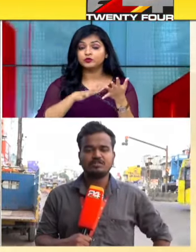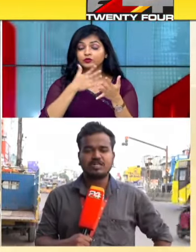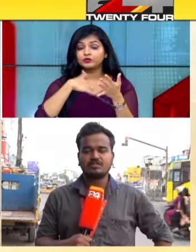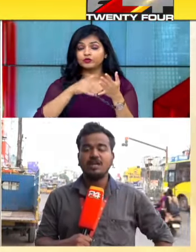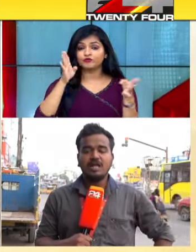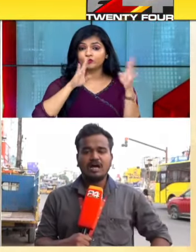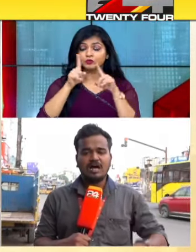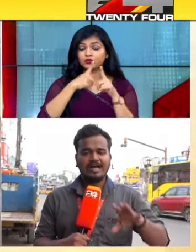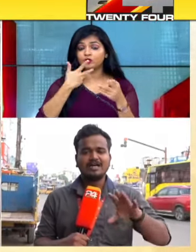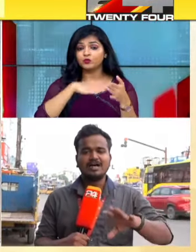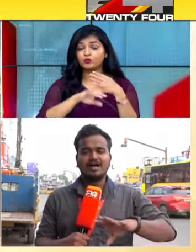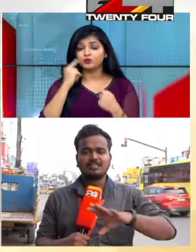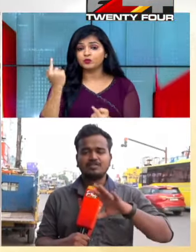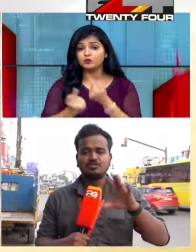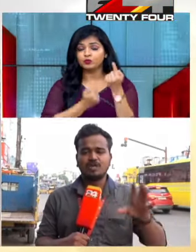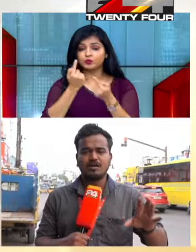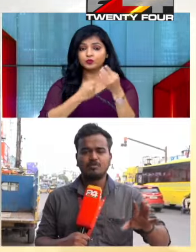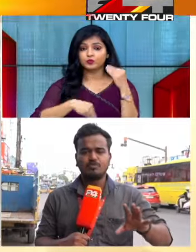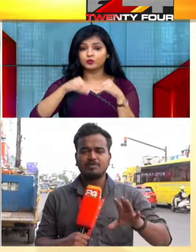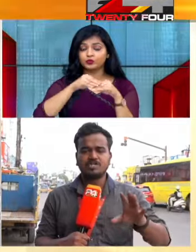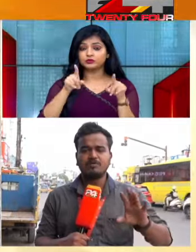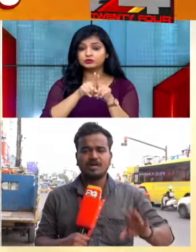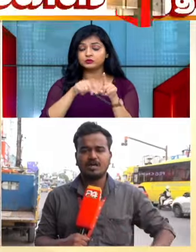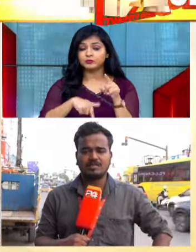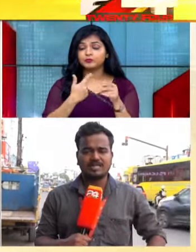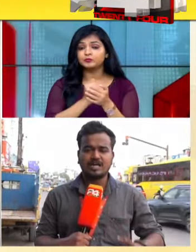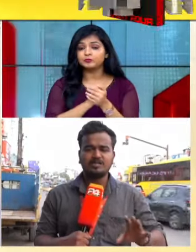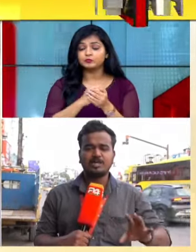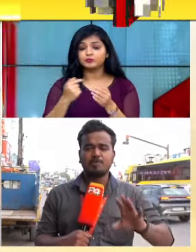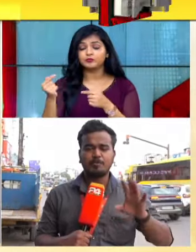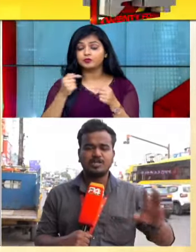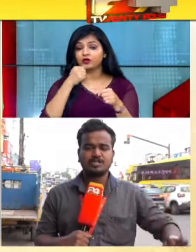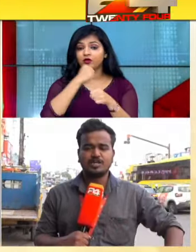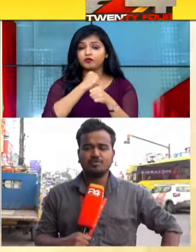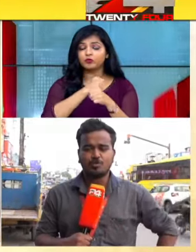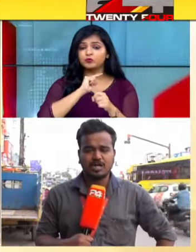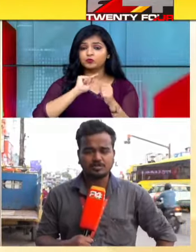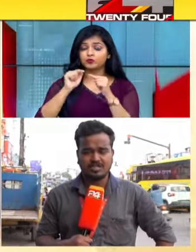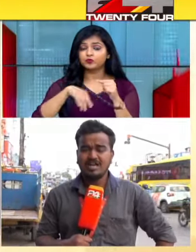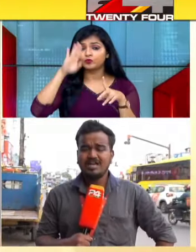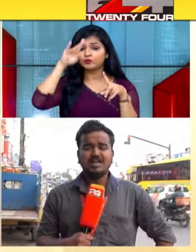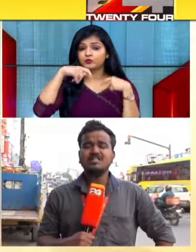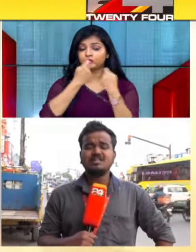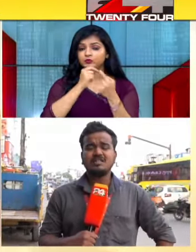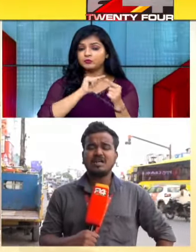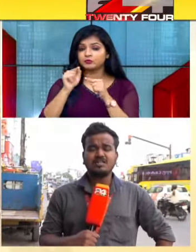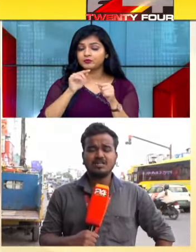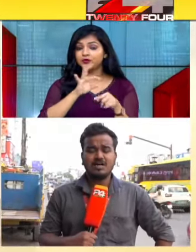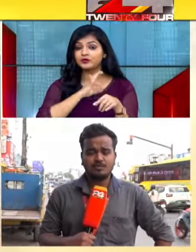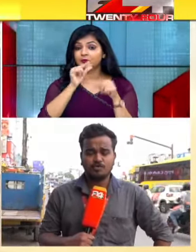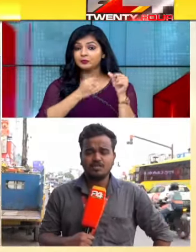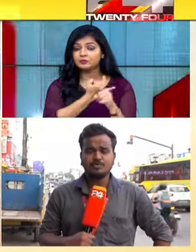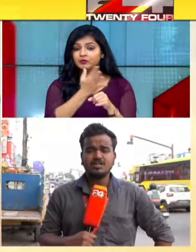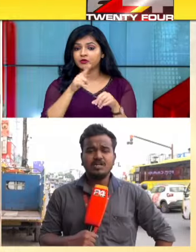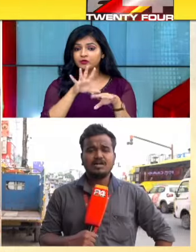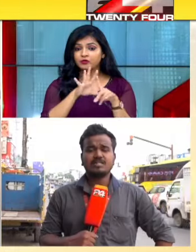കത്തുക എന്നൊക്കെ പറയുന്ന തരത്തിൽ ആണ് അത്തരത്തിലുള്ള ഒരു വിമർശനമാണ് സർക്കാരിനെതിരെയും ഒപ്പം പോലീസിനെതിരെയും ഒക്കെ ഉണ്ടാകുന്നത്. രണ്ട് തരത്തിൽ ഈ